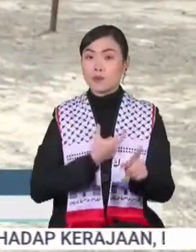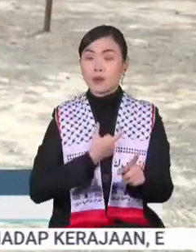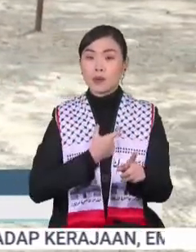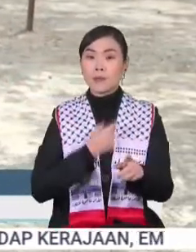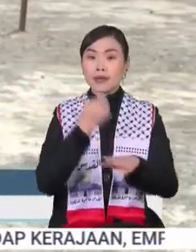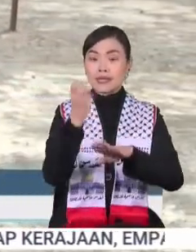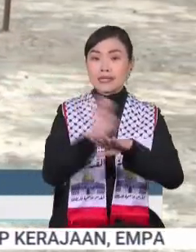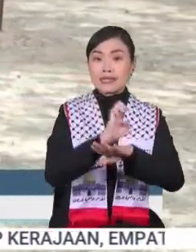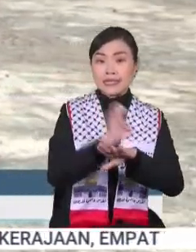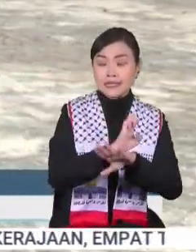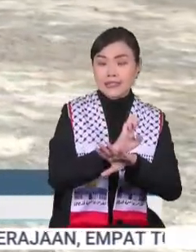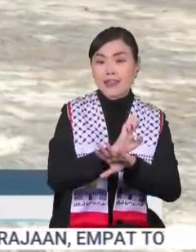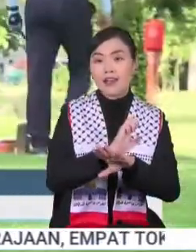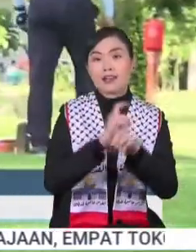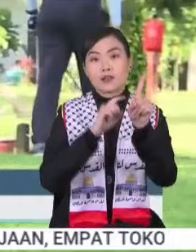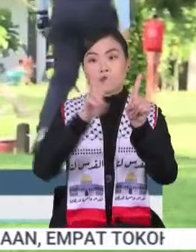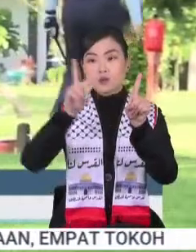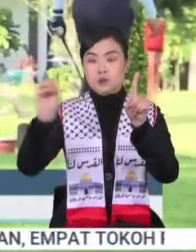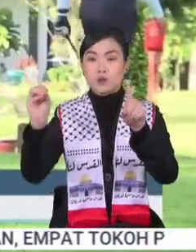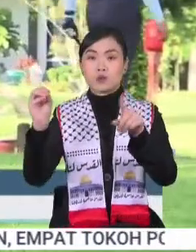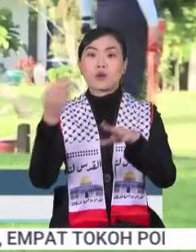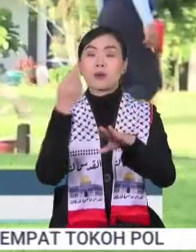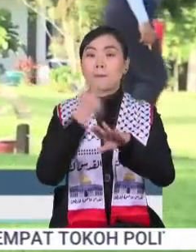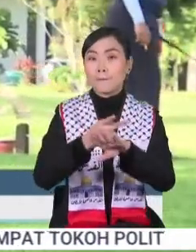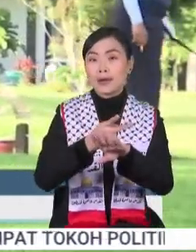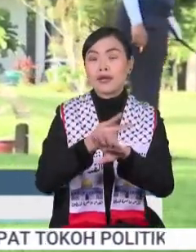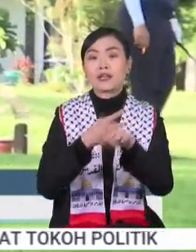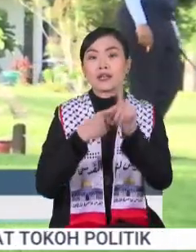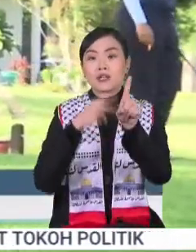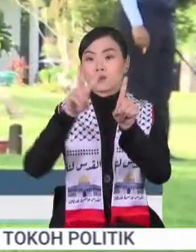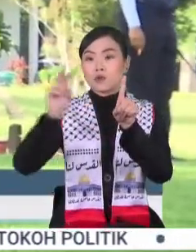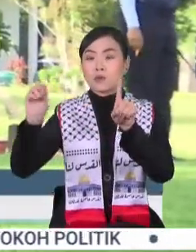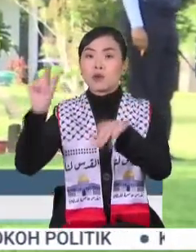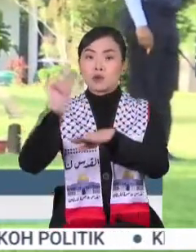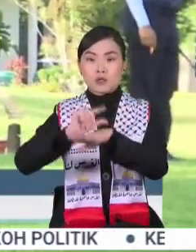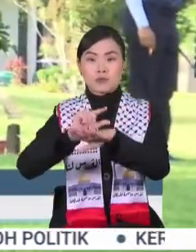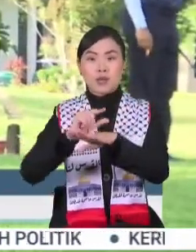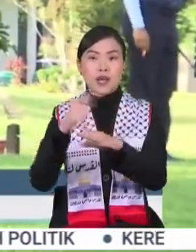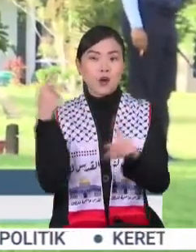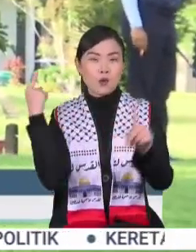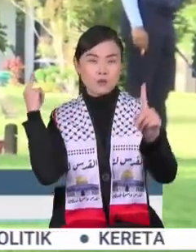182 pingat perak dan 262 pingat gangs